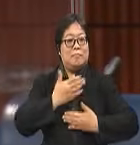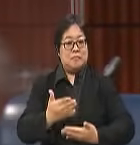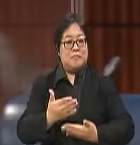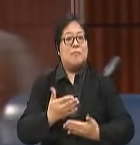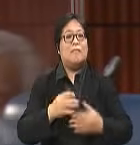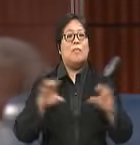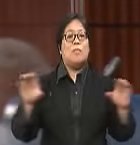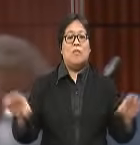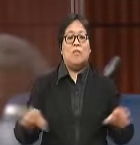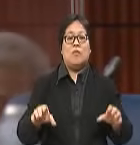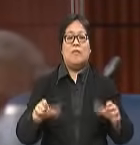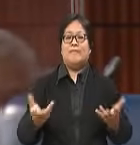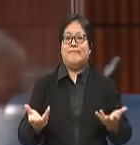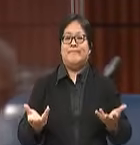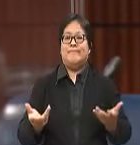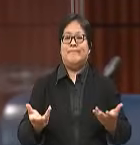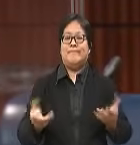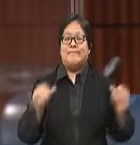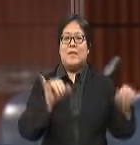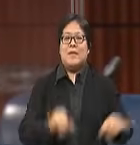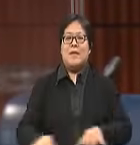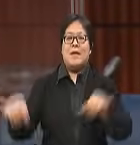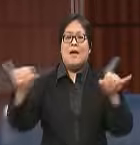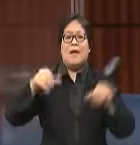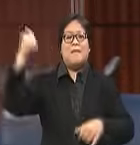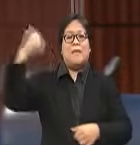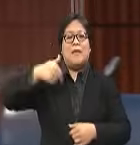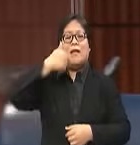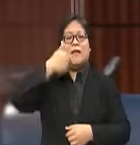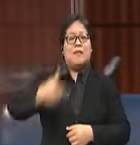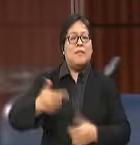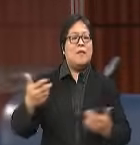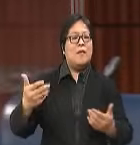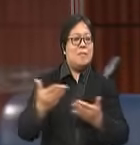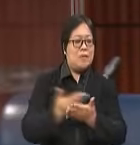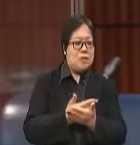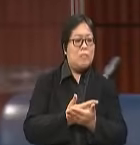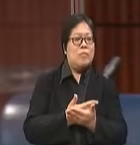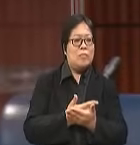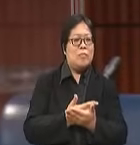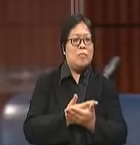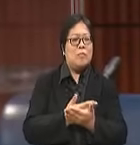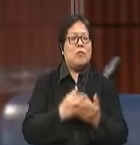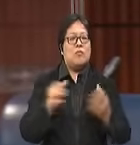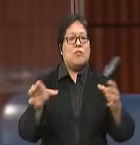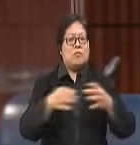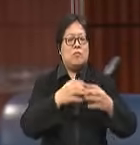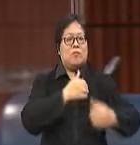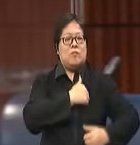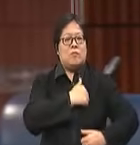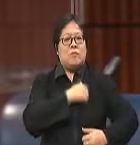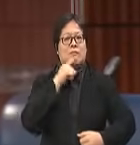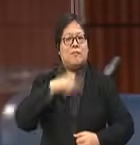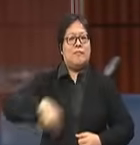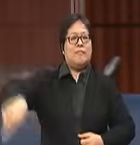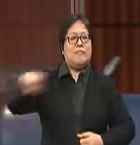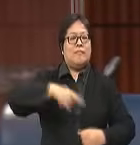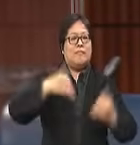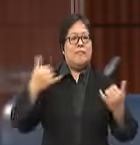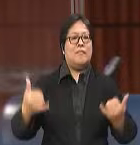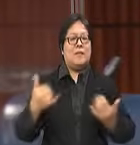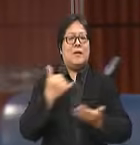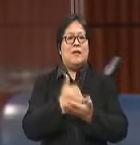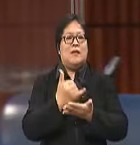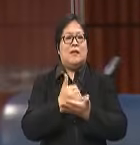untuk membuat pencak penjelasan pensiun lama dan baru bagi golongane tim ramai yang sekarang sesuai